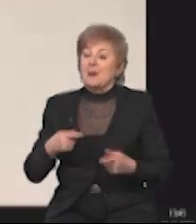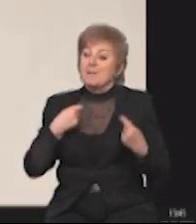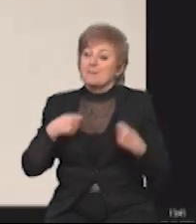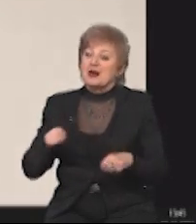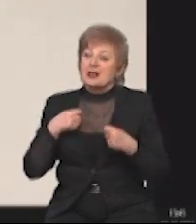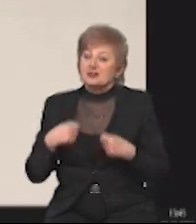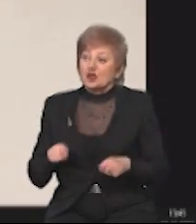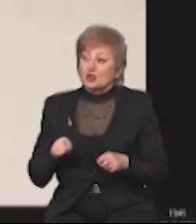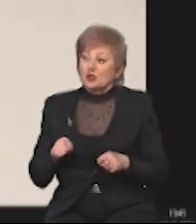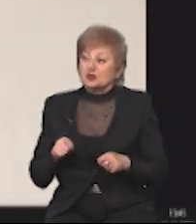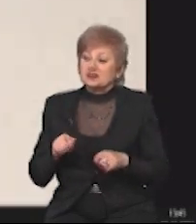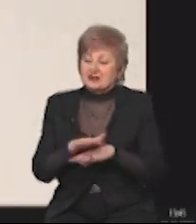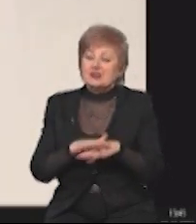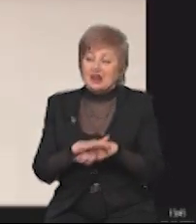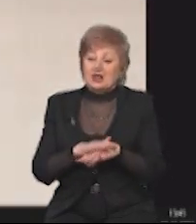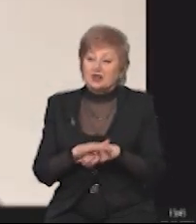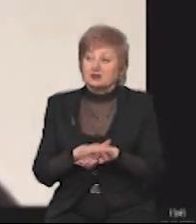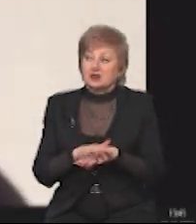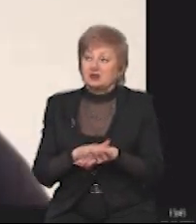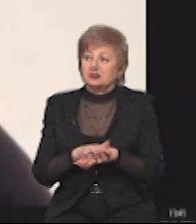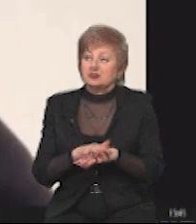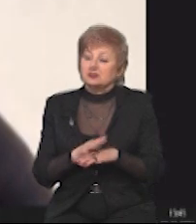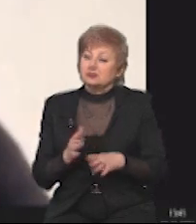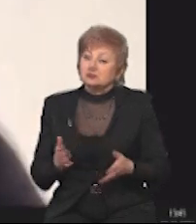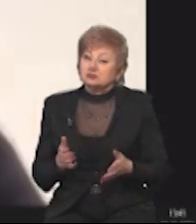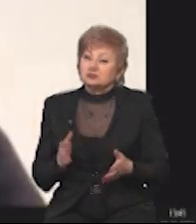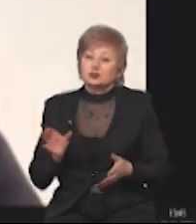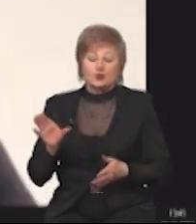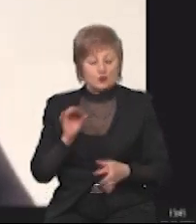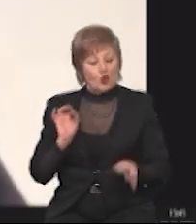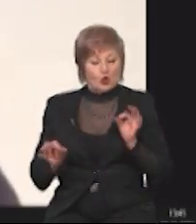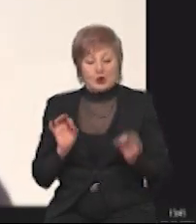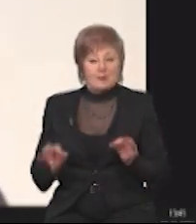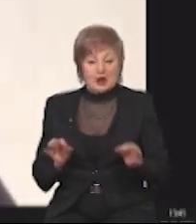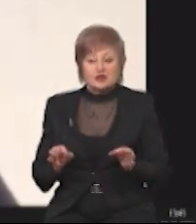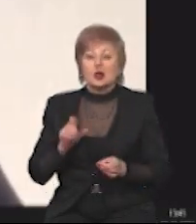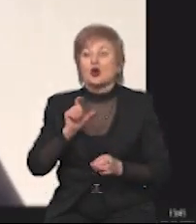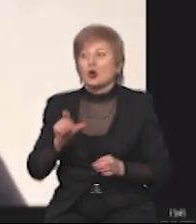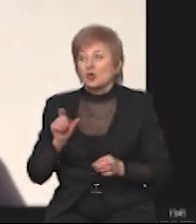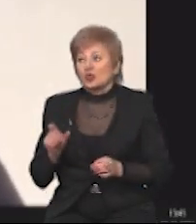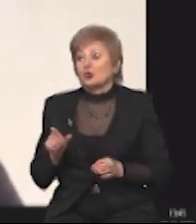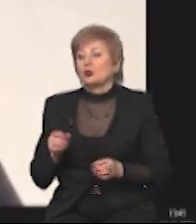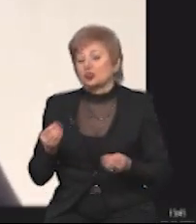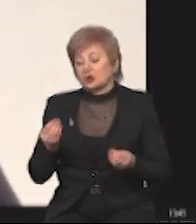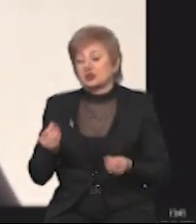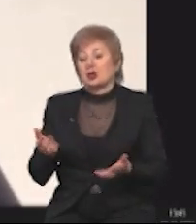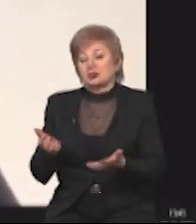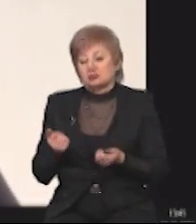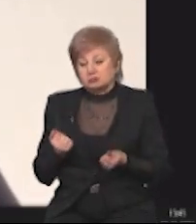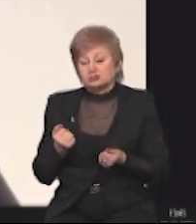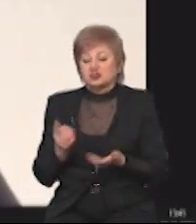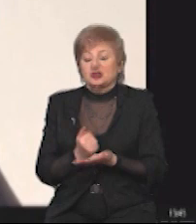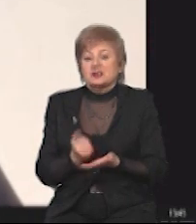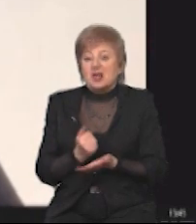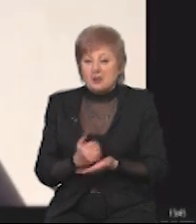за наличные деньги на рынках, когда продажа шла, все нормально. Люди получали свои деньги,